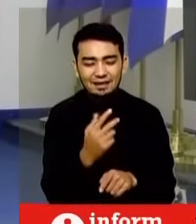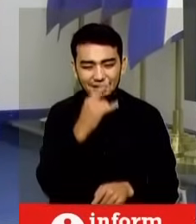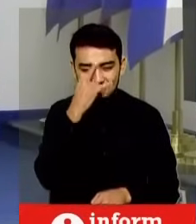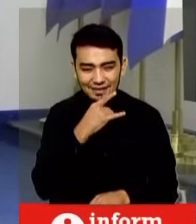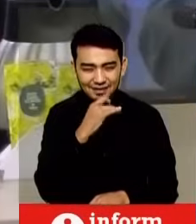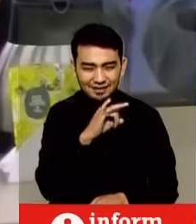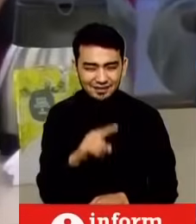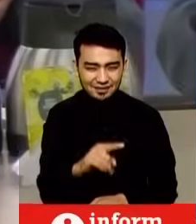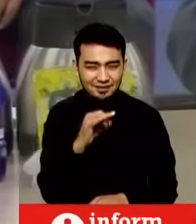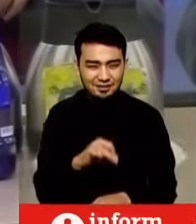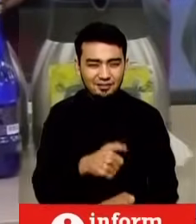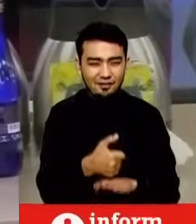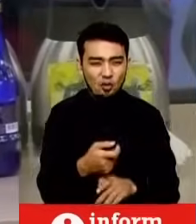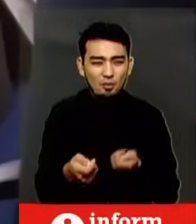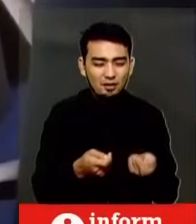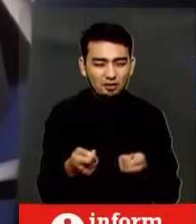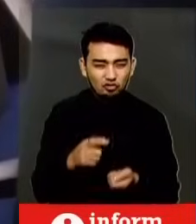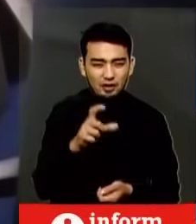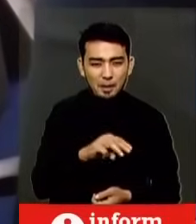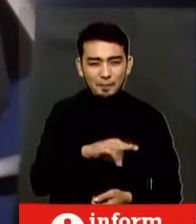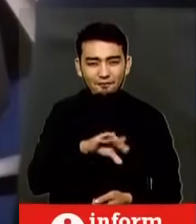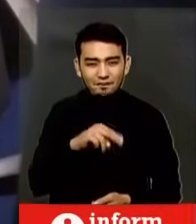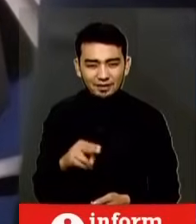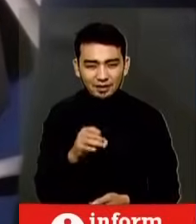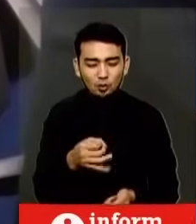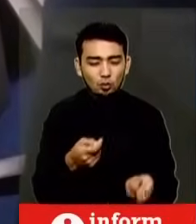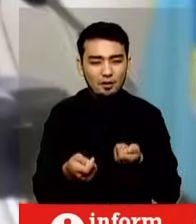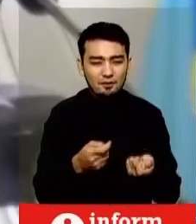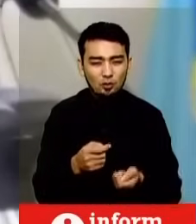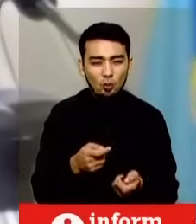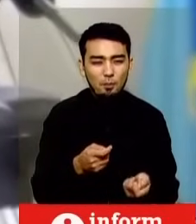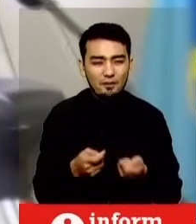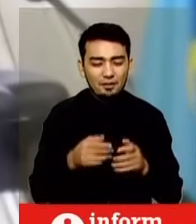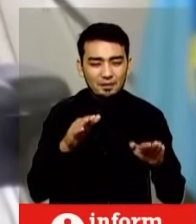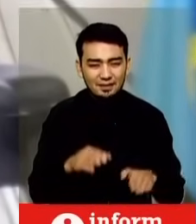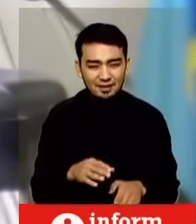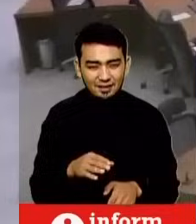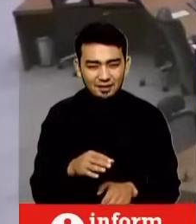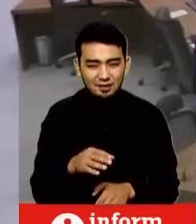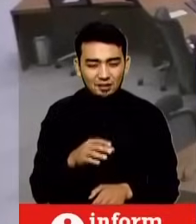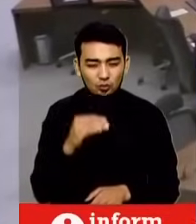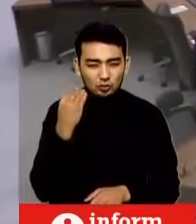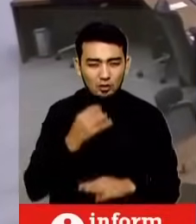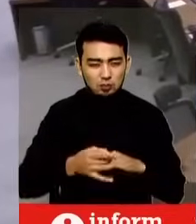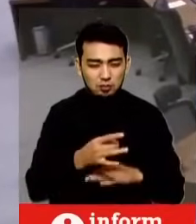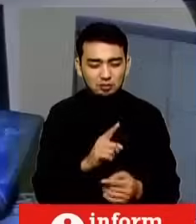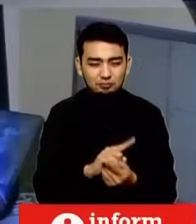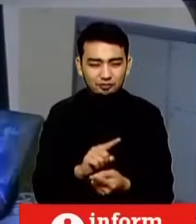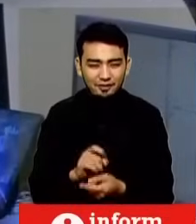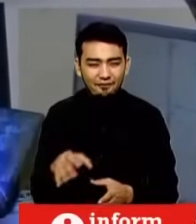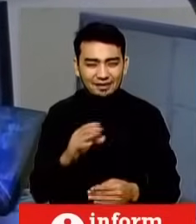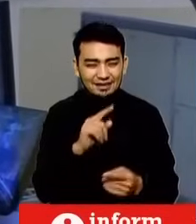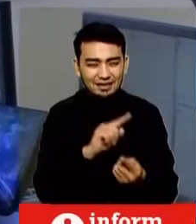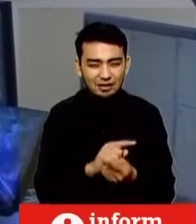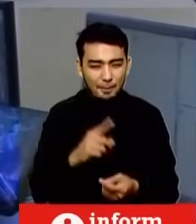из с главнокомандующим жандармерии МВД и руководителем управления оборонной промышленности турецкой Республики по итогам всех встреч был